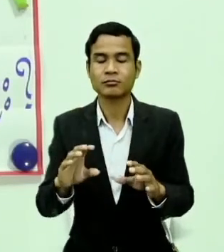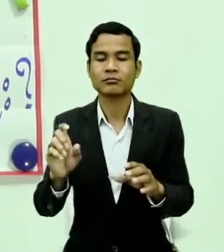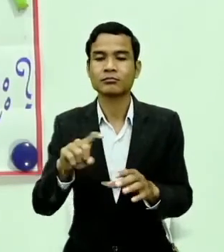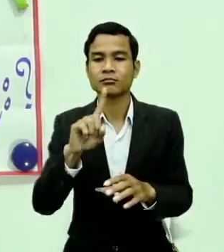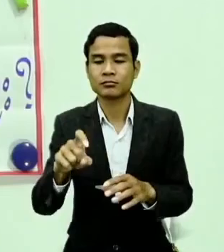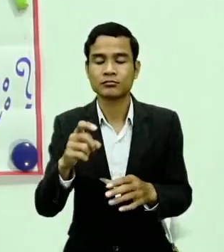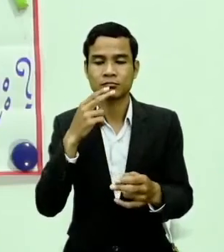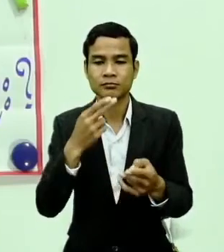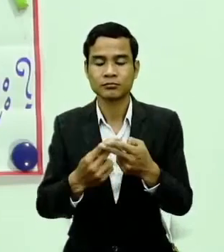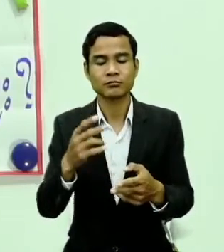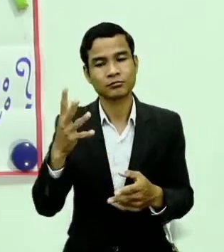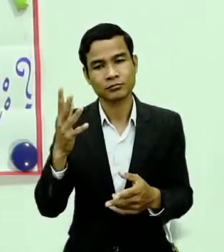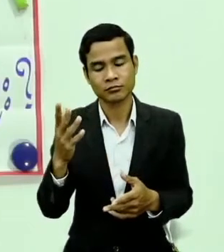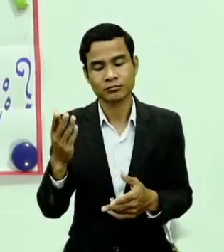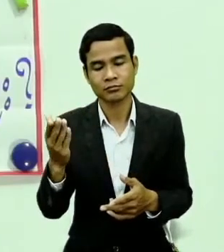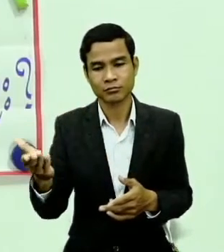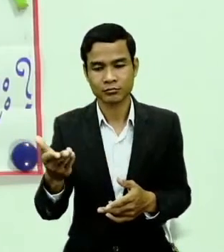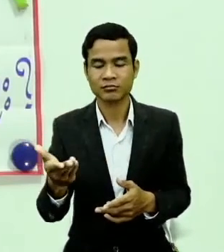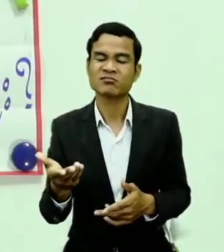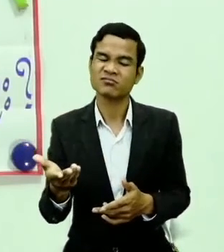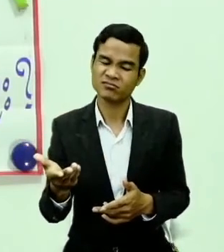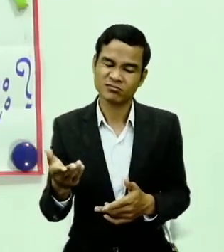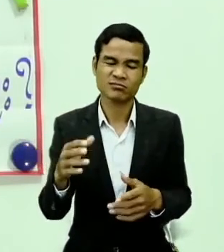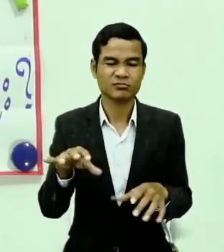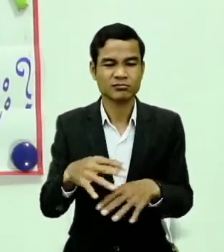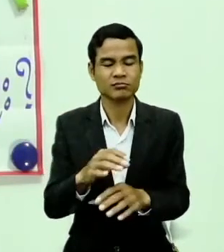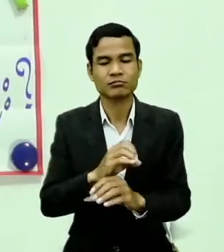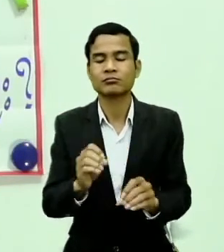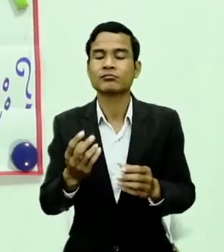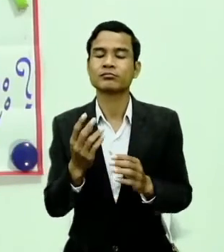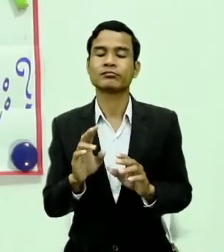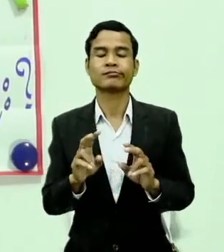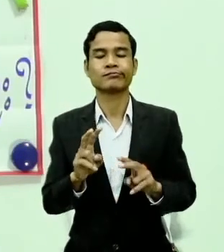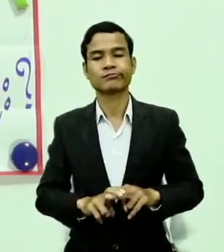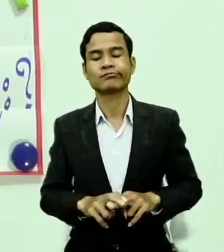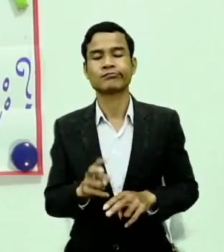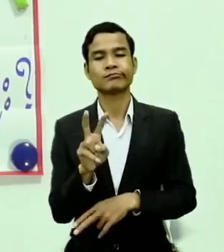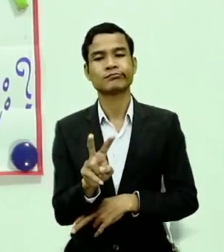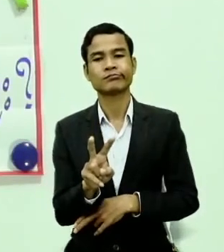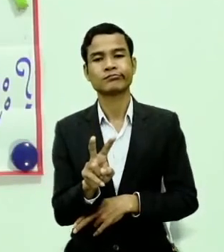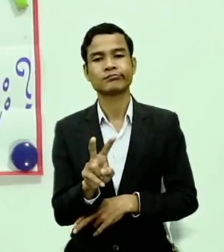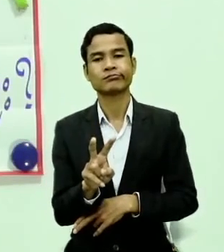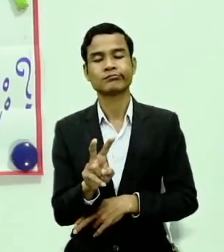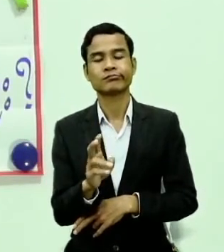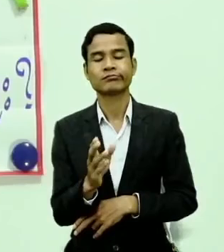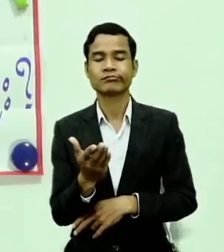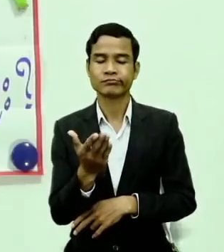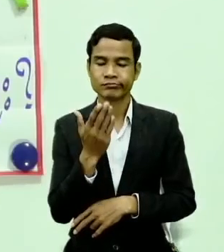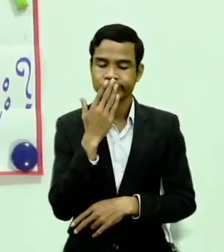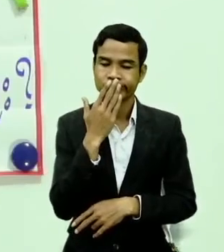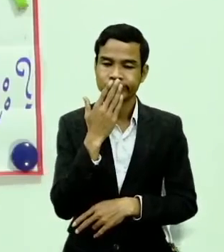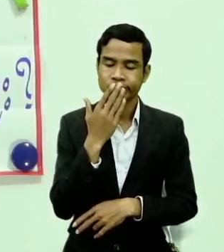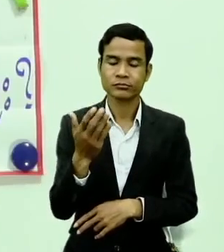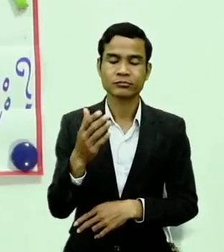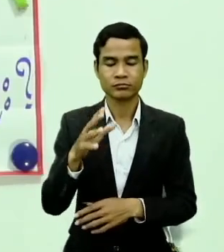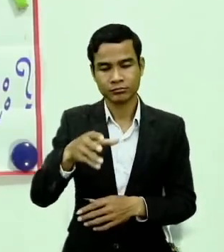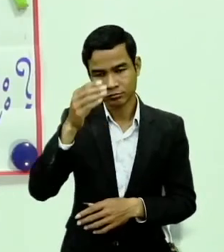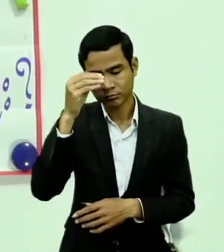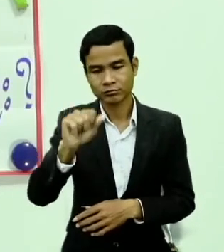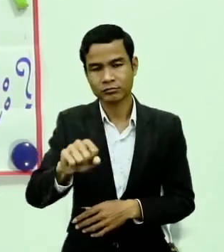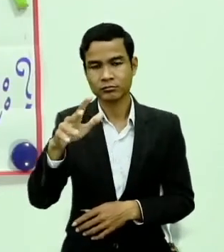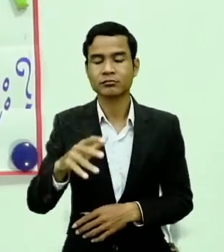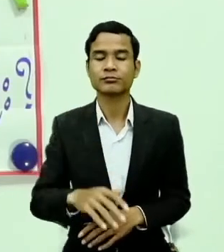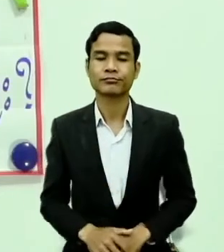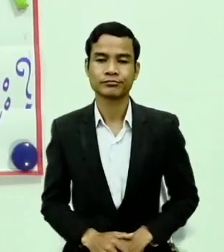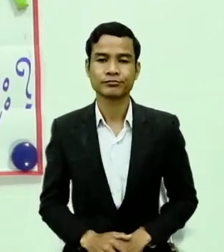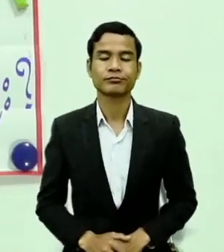xua con ọt chá lá ấy. Chà. Con ọt phụ ấy tưởng ọ. Qua nàng cùi tờ mớ. Có con ọt trẻ đài. Nà con á.